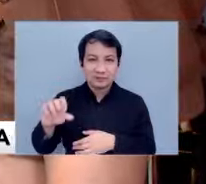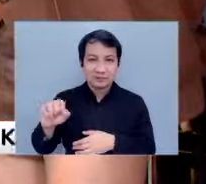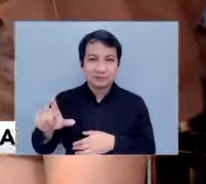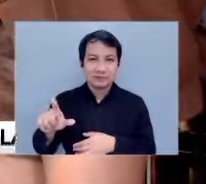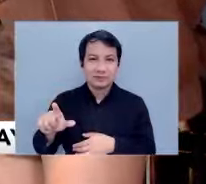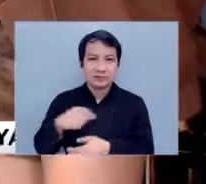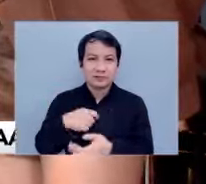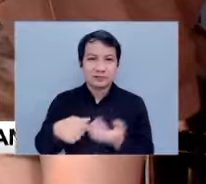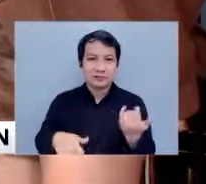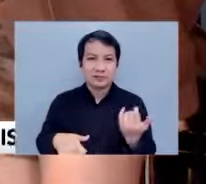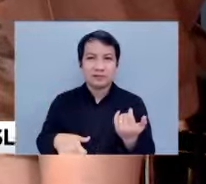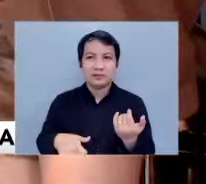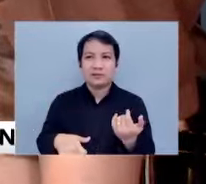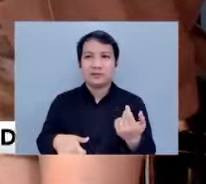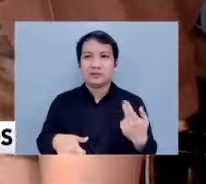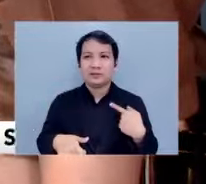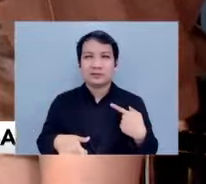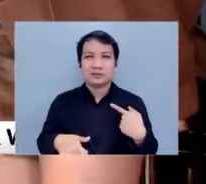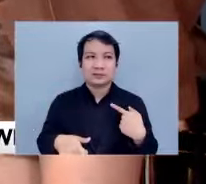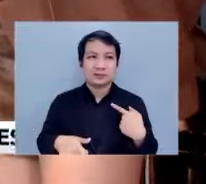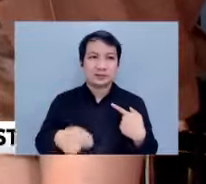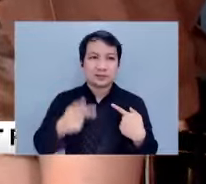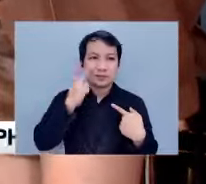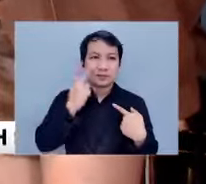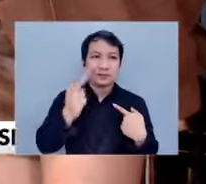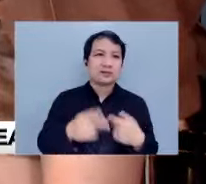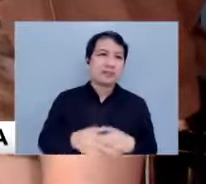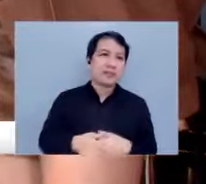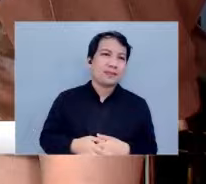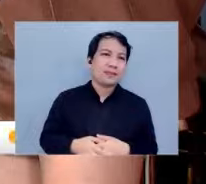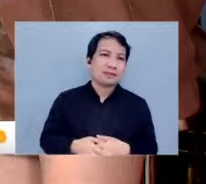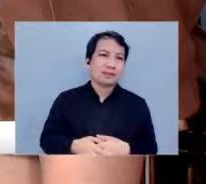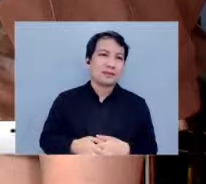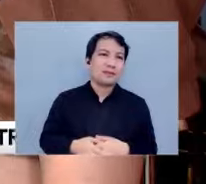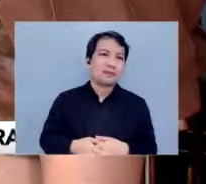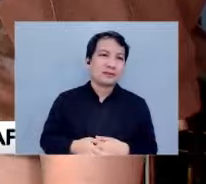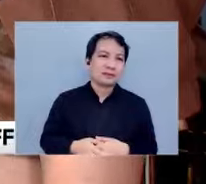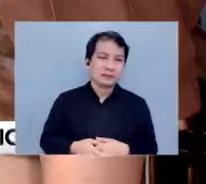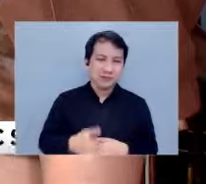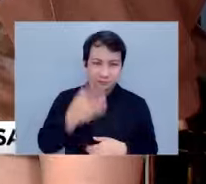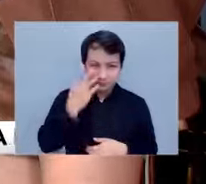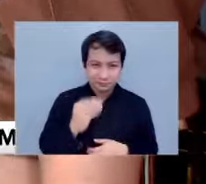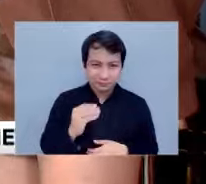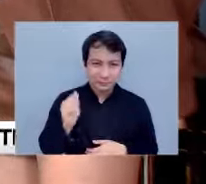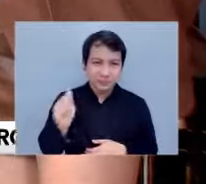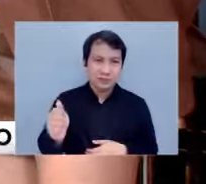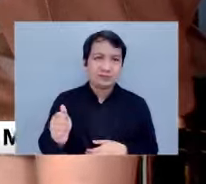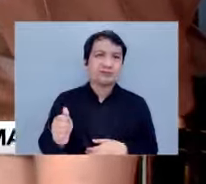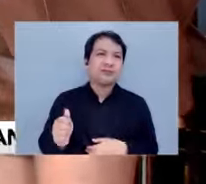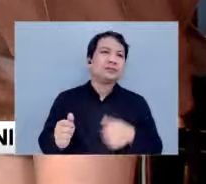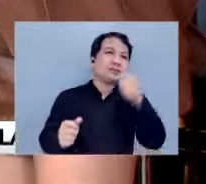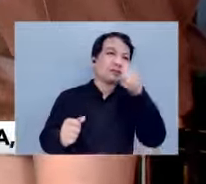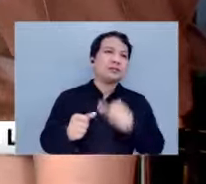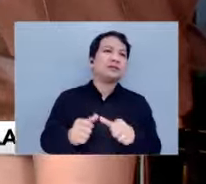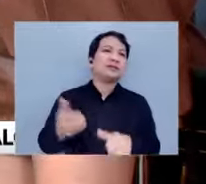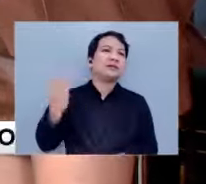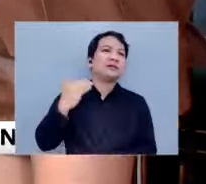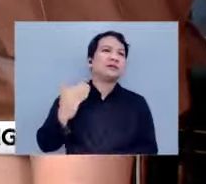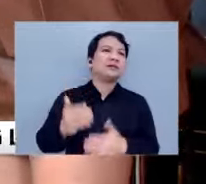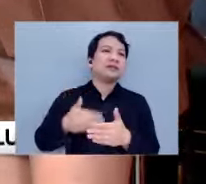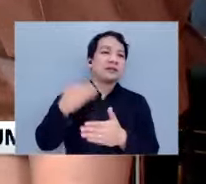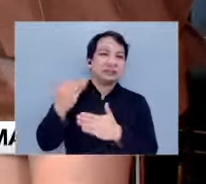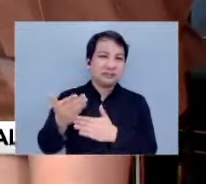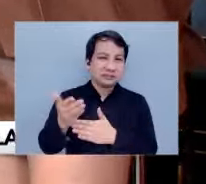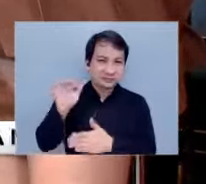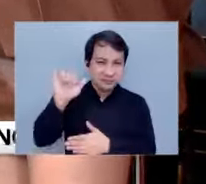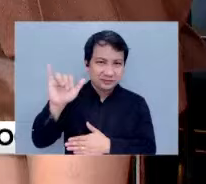nasa hotel room kami, like, mga 3 a.m. na. Hindi ako makatulog. Tapos naalala ko yung sinabi niyang sa susunod na habang buhay.